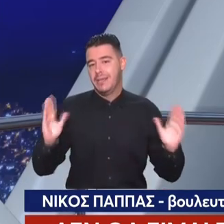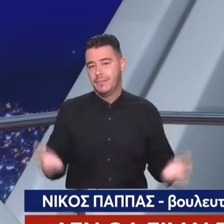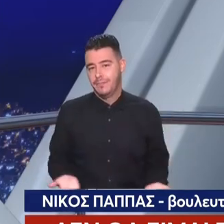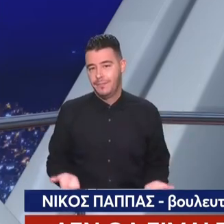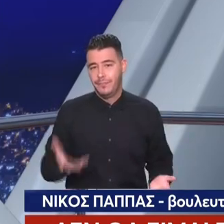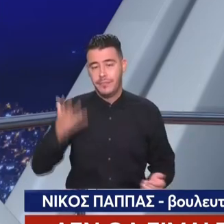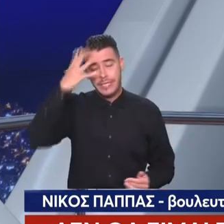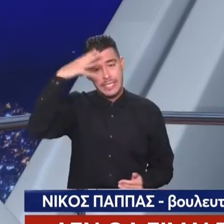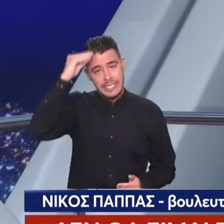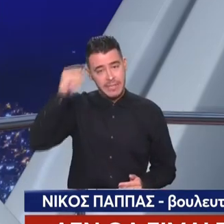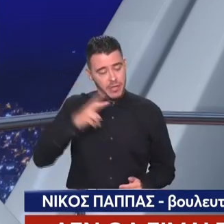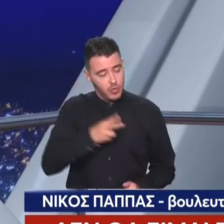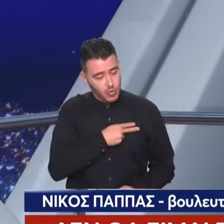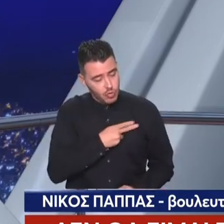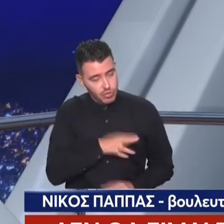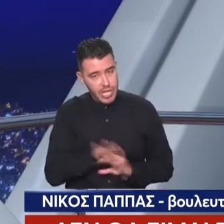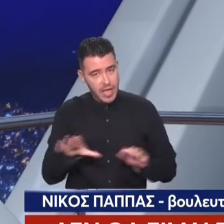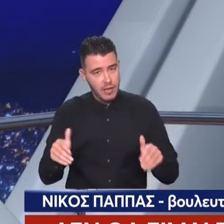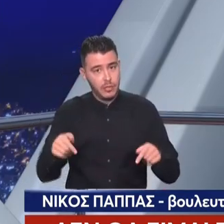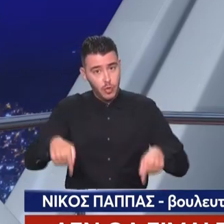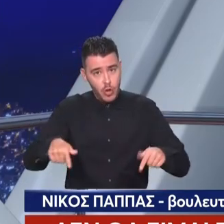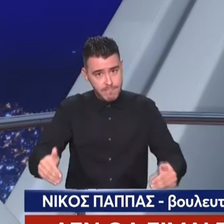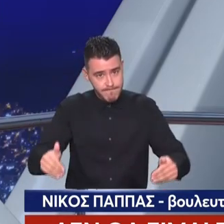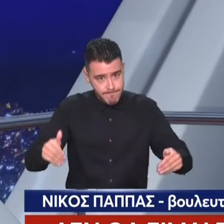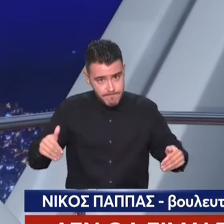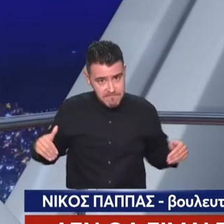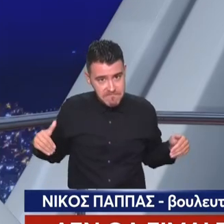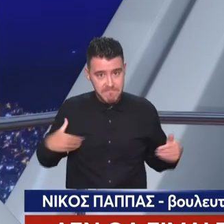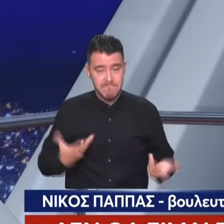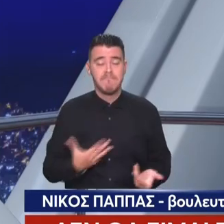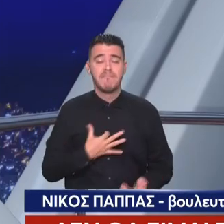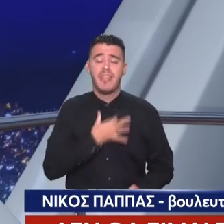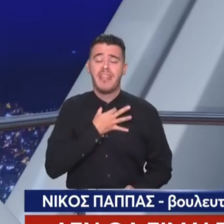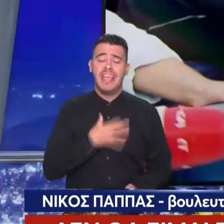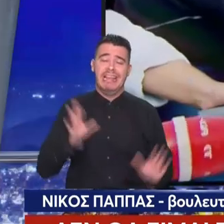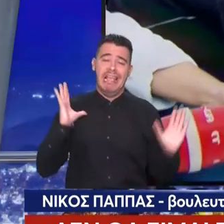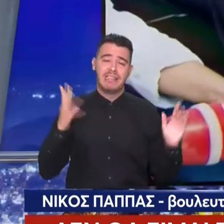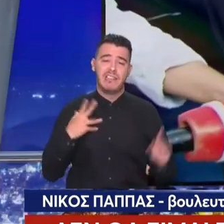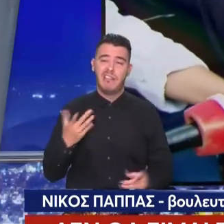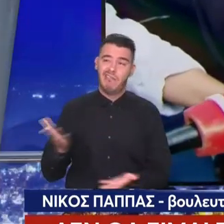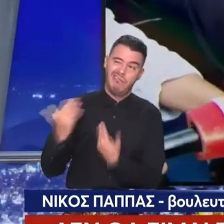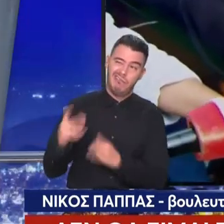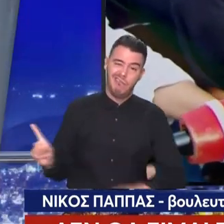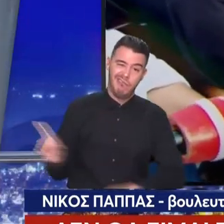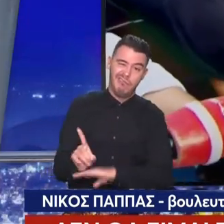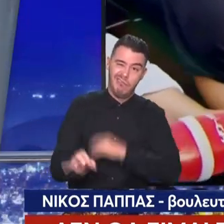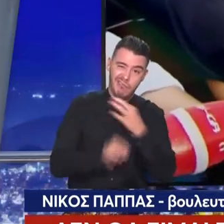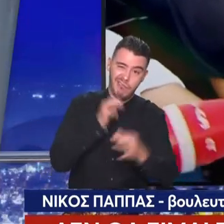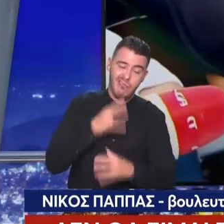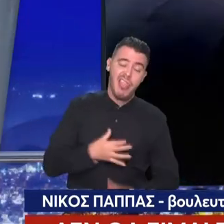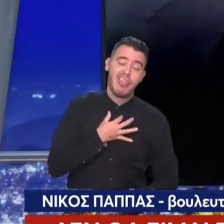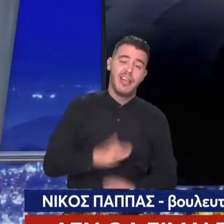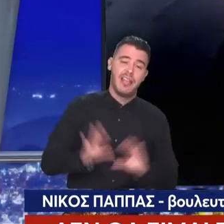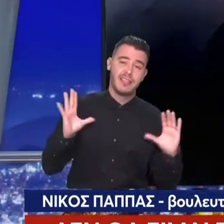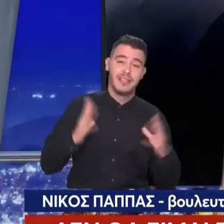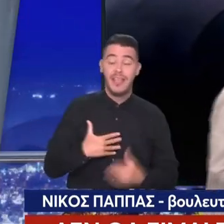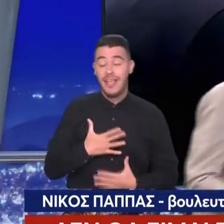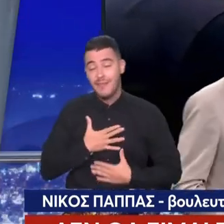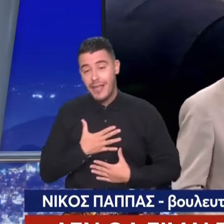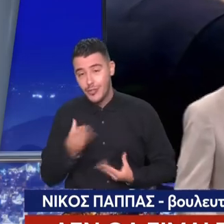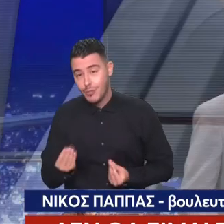κινηθεί με τον ενδεδειγμένο τρόπο και θα συνιστούσα ψυχραιμία. Ευχαριστώ πάρα πολύ. Καλή δύναμη μέσα στην